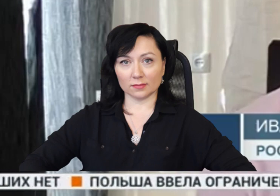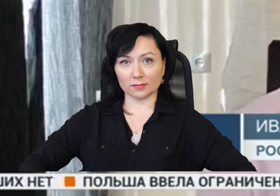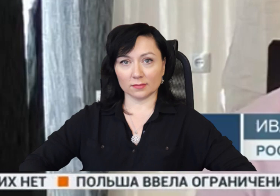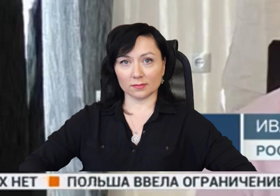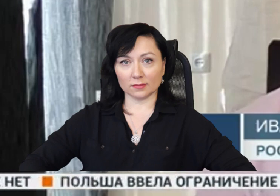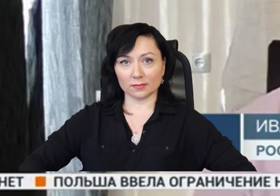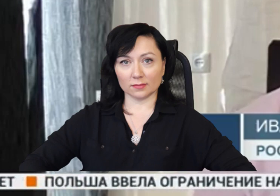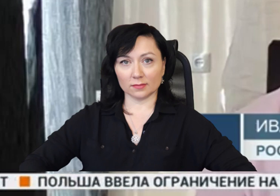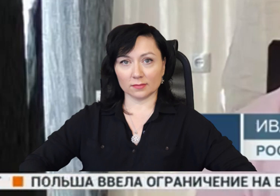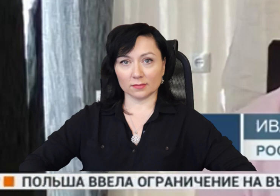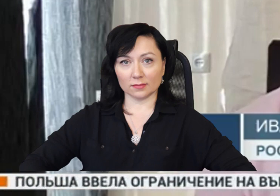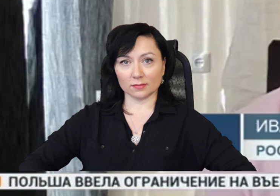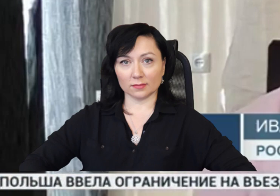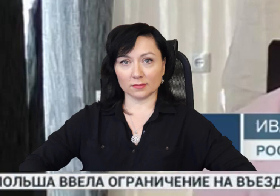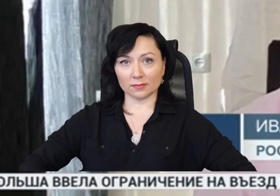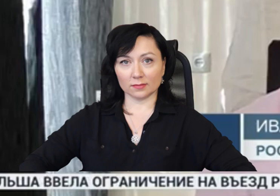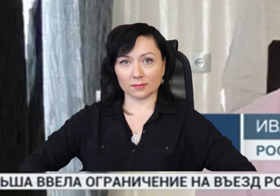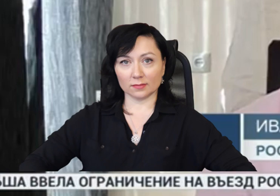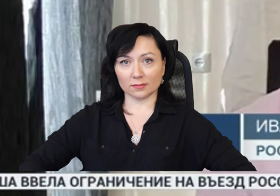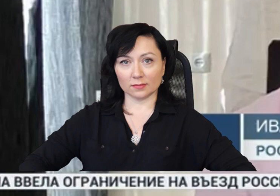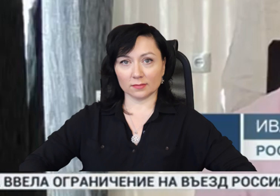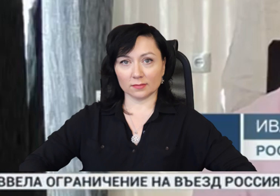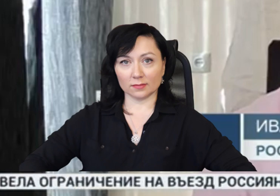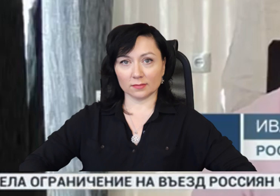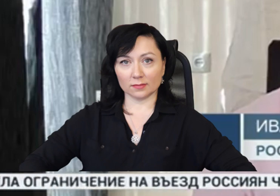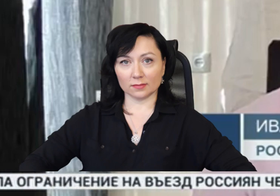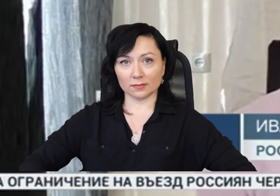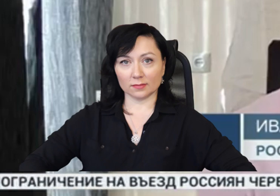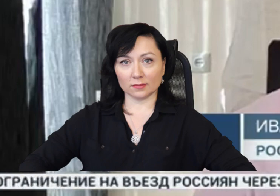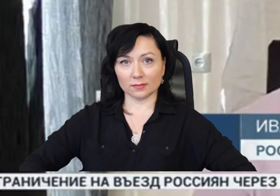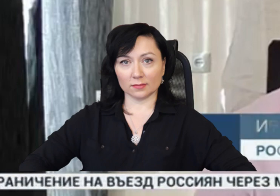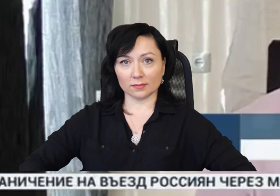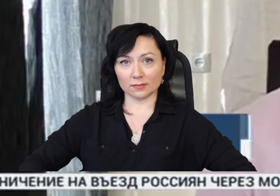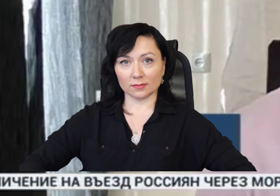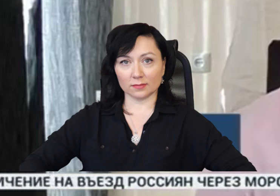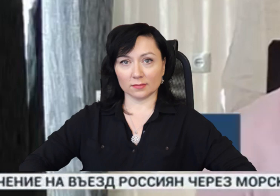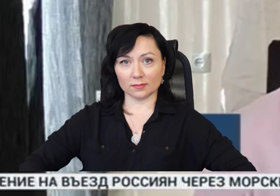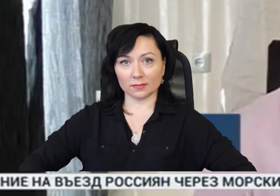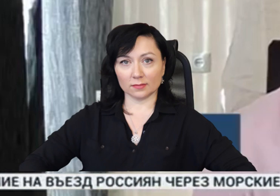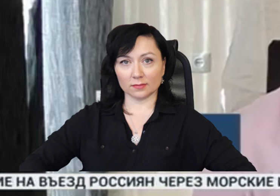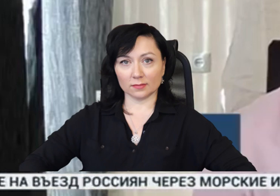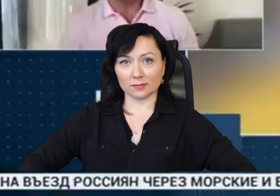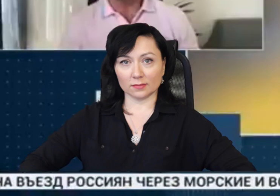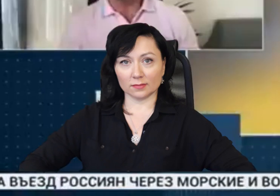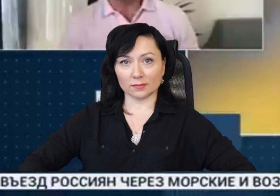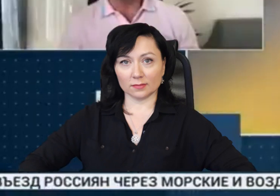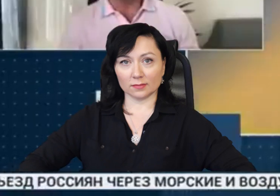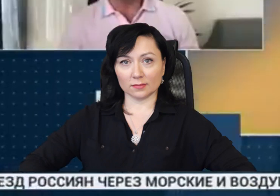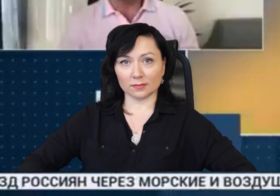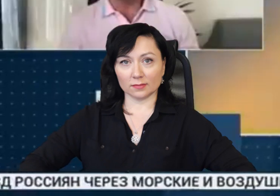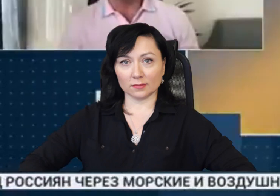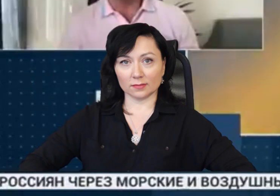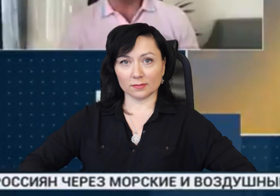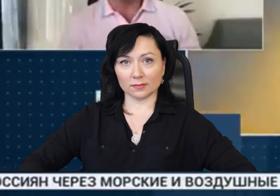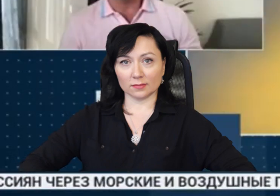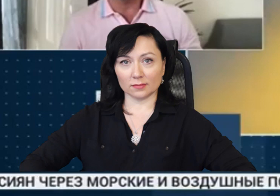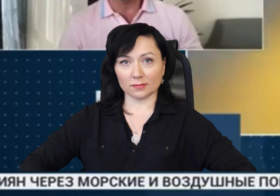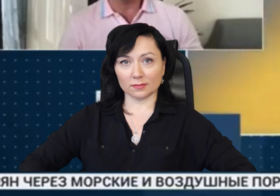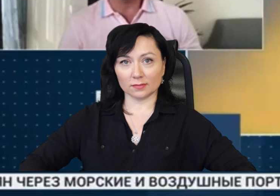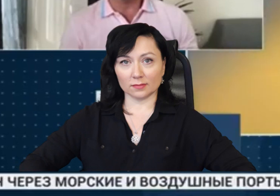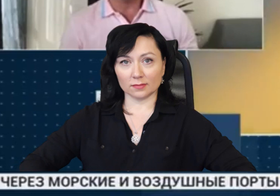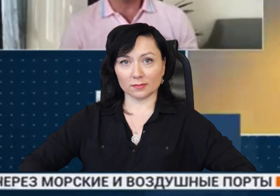с запретом на выезд из сотен отправленных В последние два дня туристов таких мало единичные инциденты